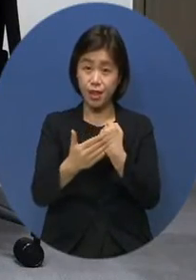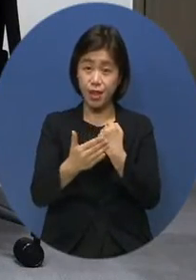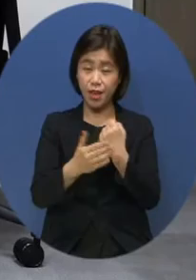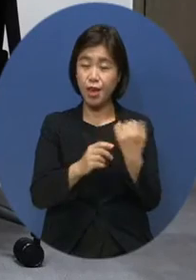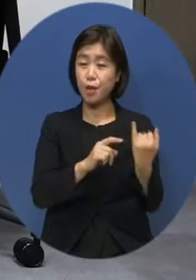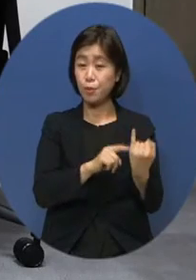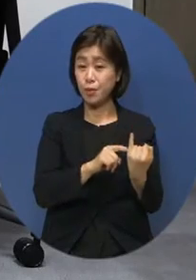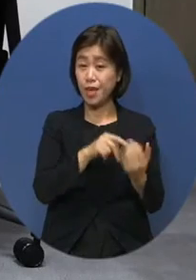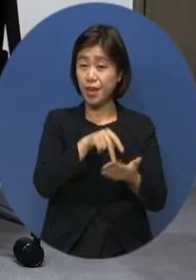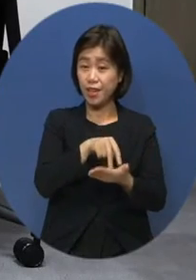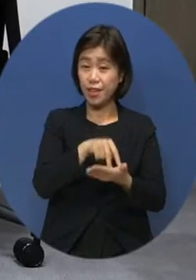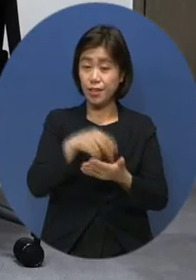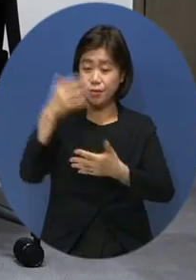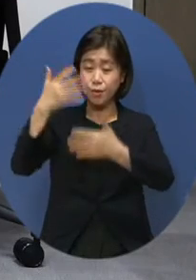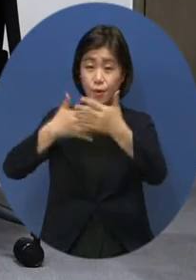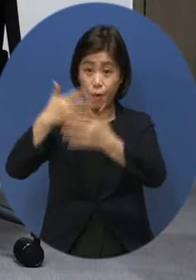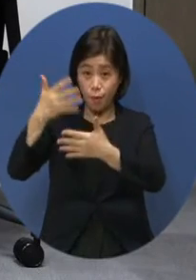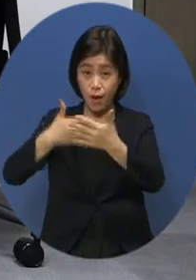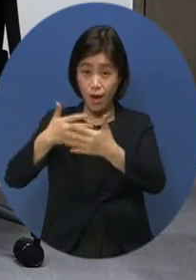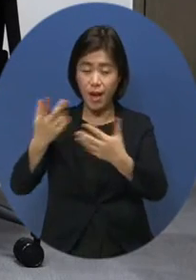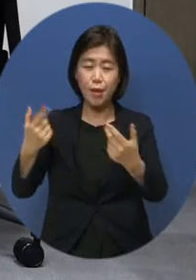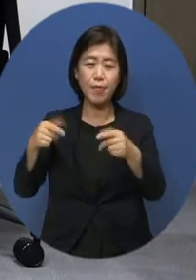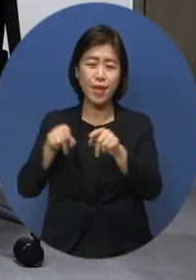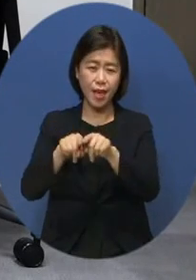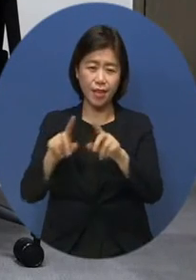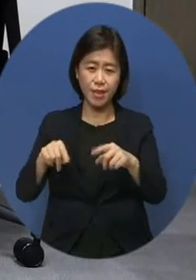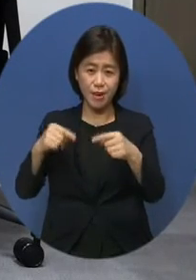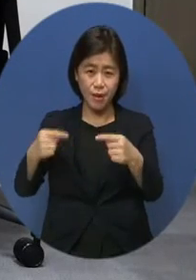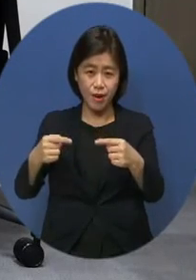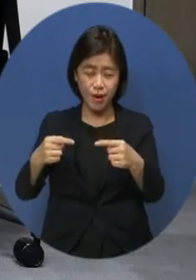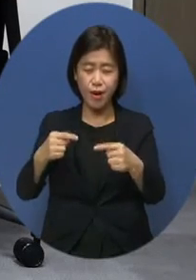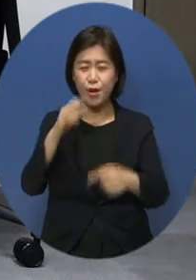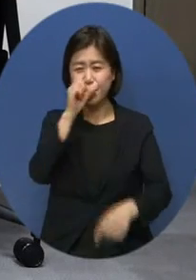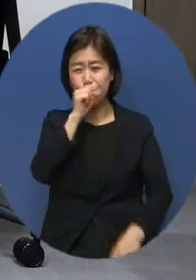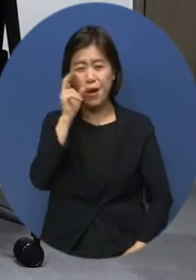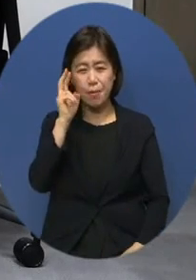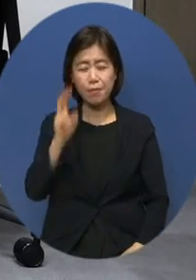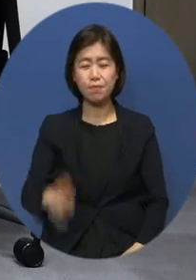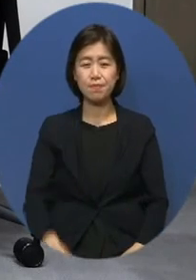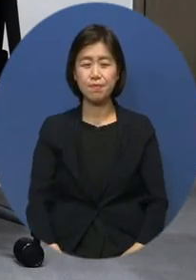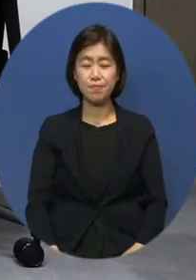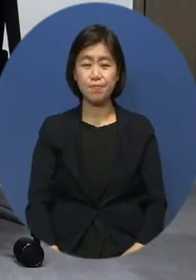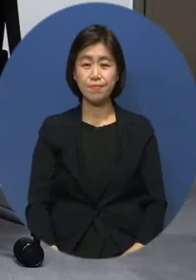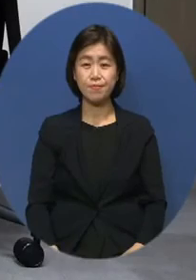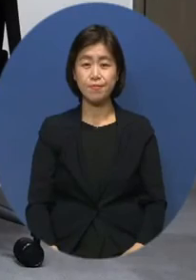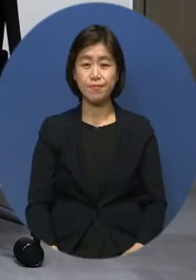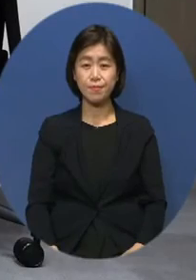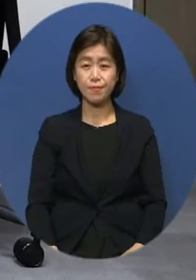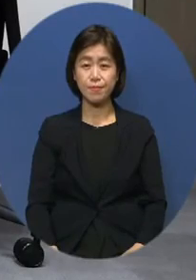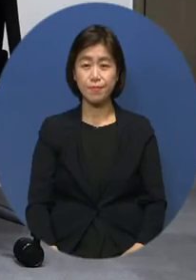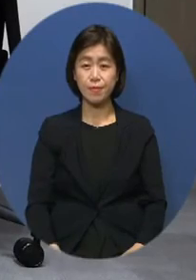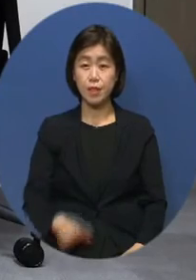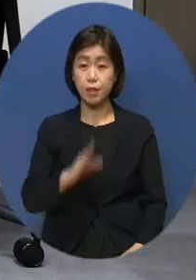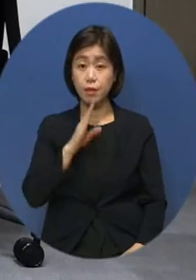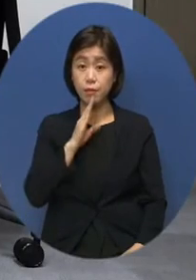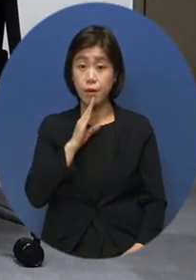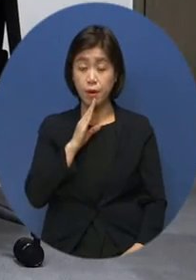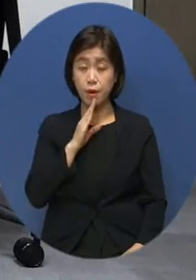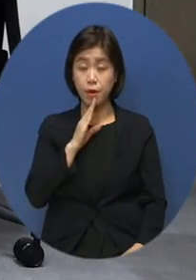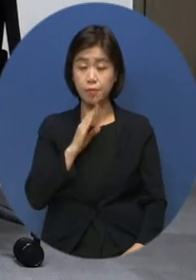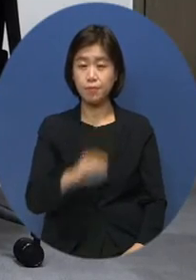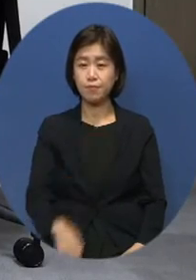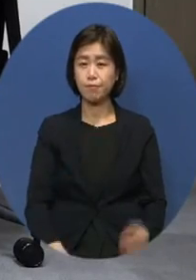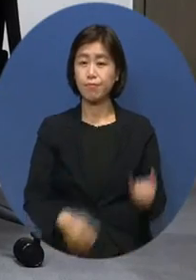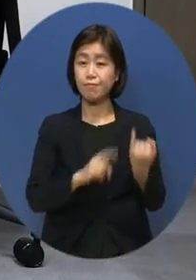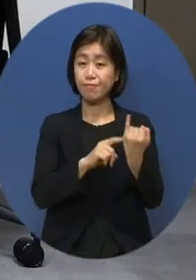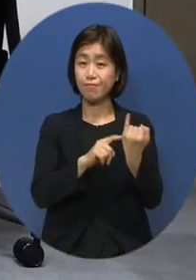작업을 했던 것을 좋아하고 있을 것이다 생각합니다. 네, 어떻게 보면 정말 이 여주인공, 맞아요. 여배우가